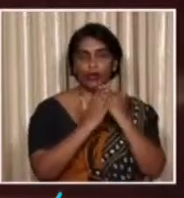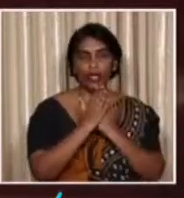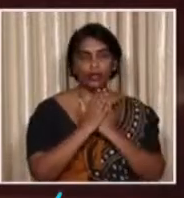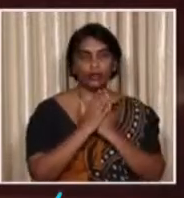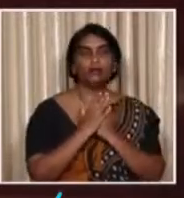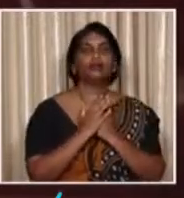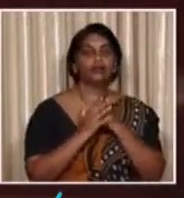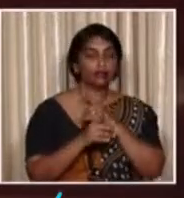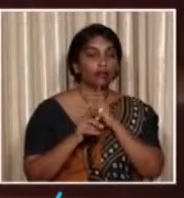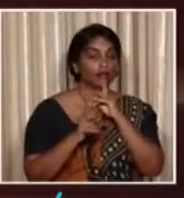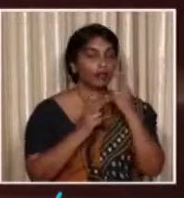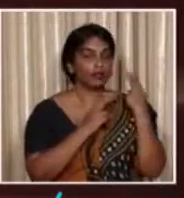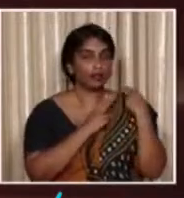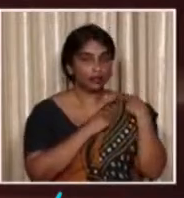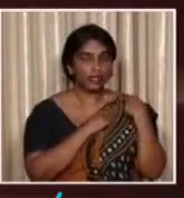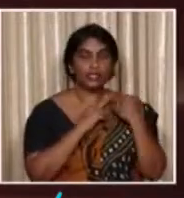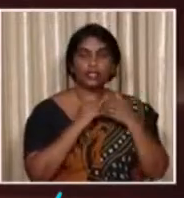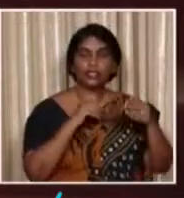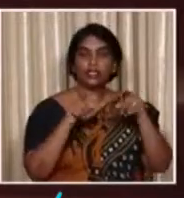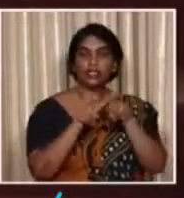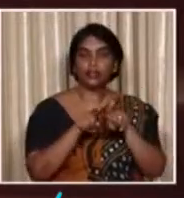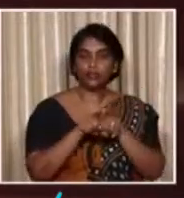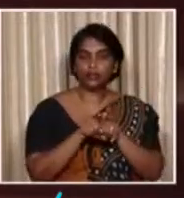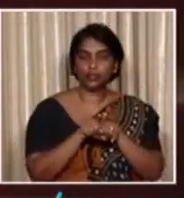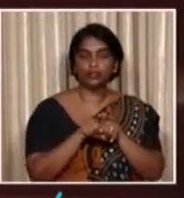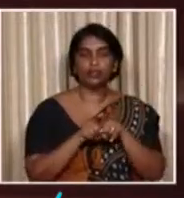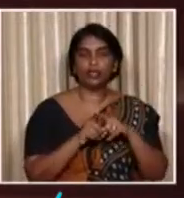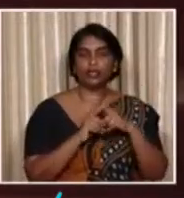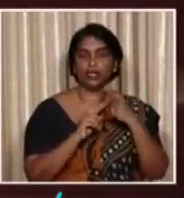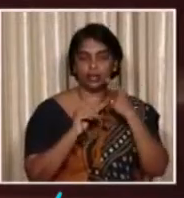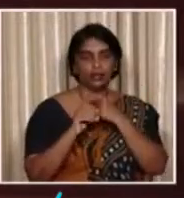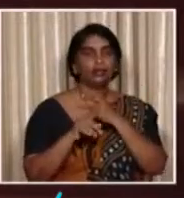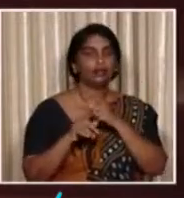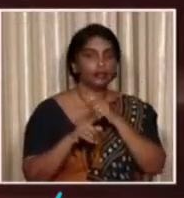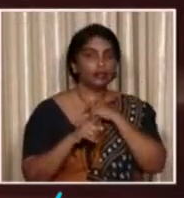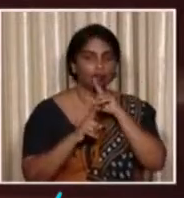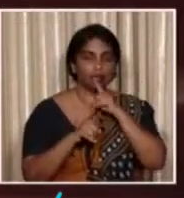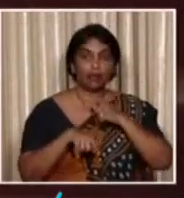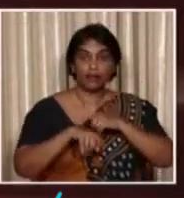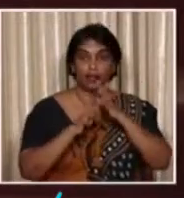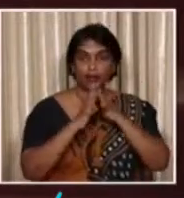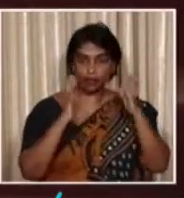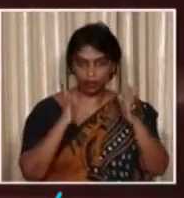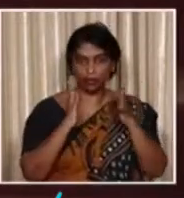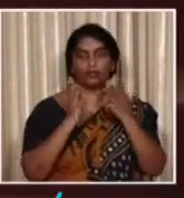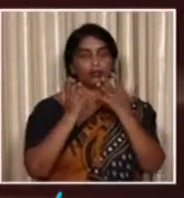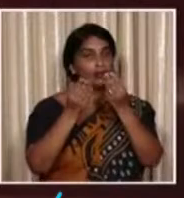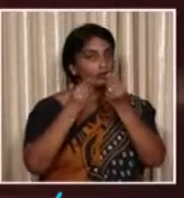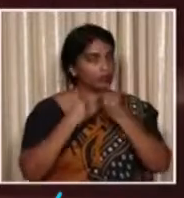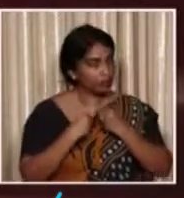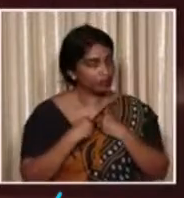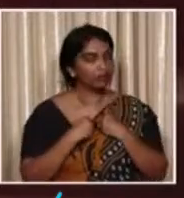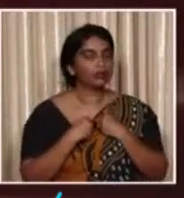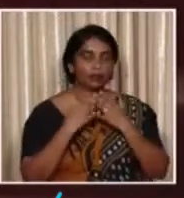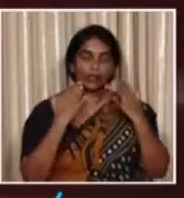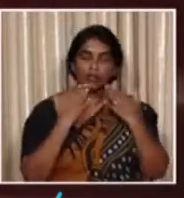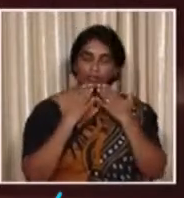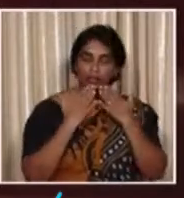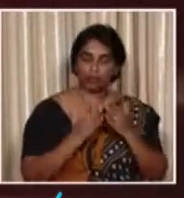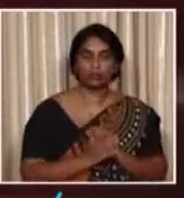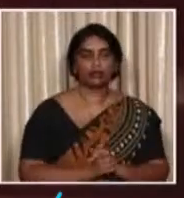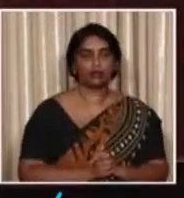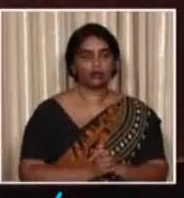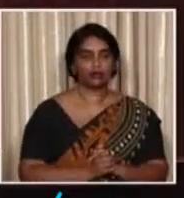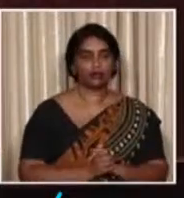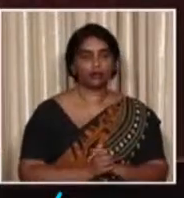wagakima baragatha yutuyi kiyala mama me awasthave pahediliwa prakasha karamin. Vadipura kale laba deema sambandhayen oba tumata man stutiya prakasha